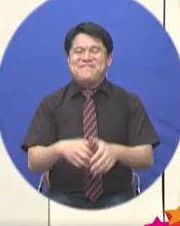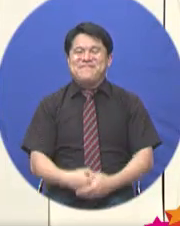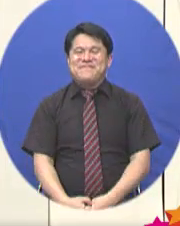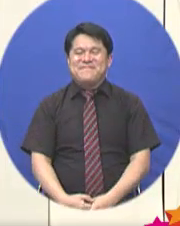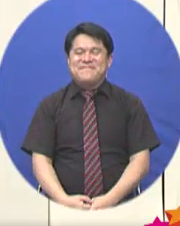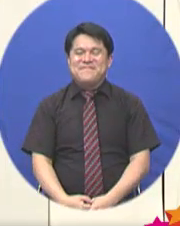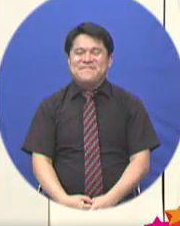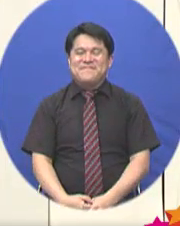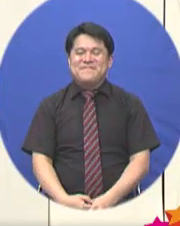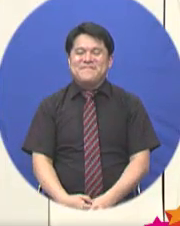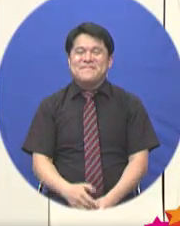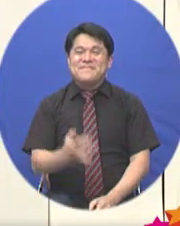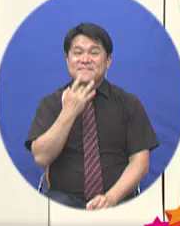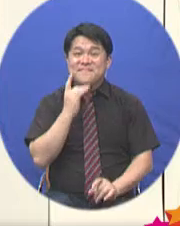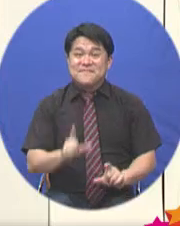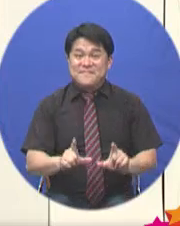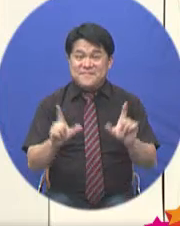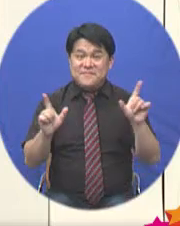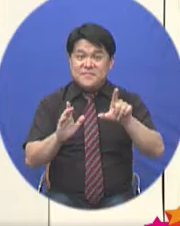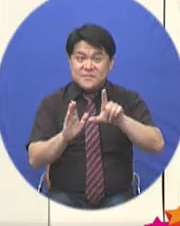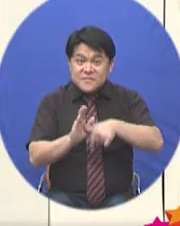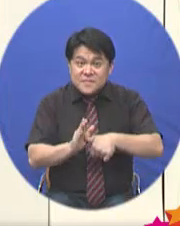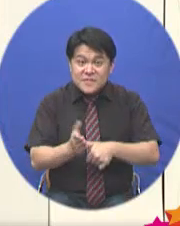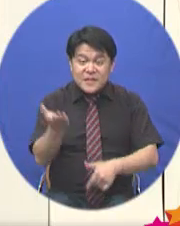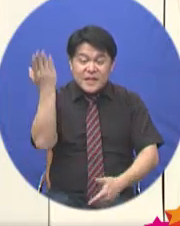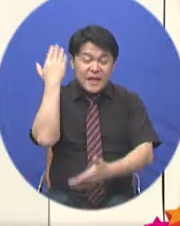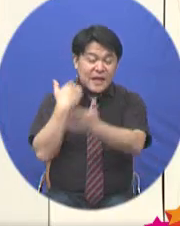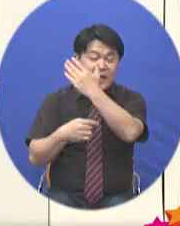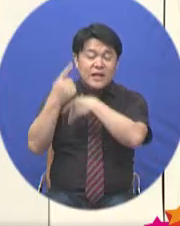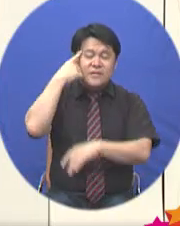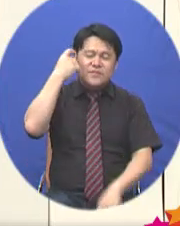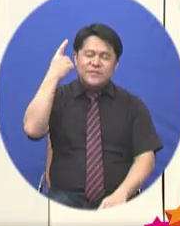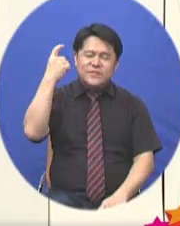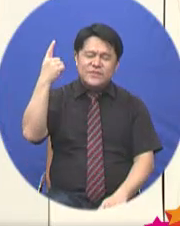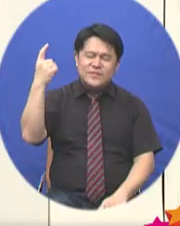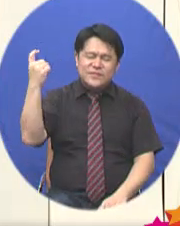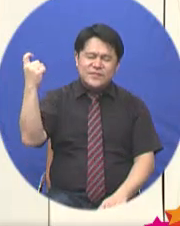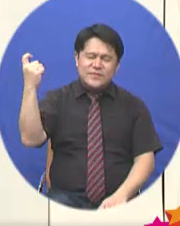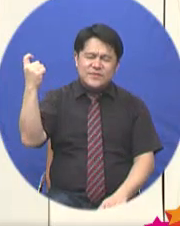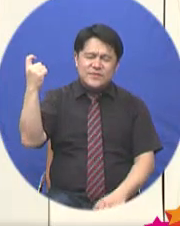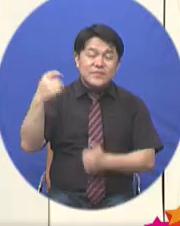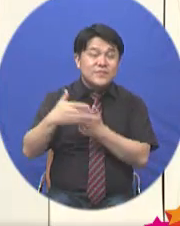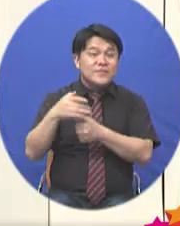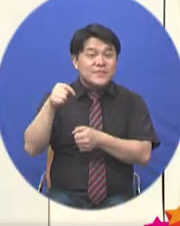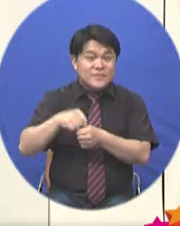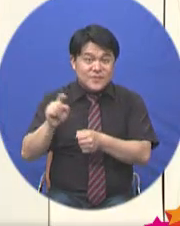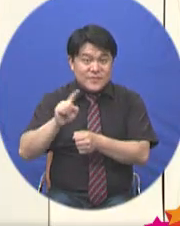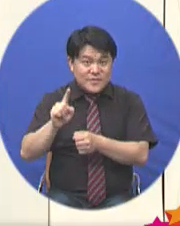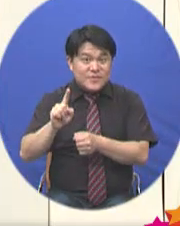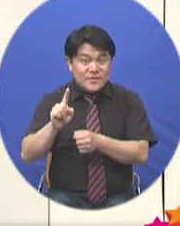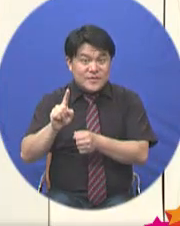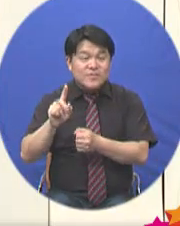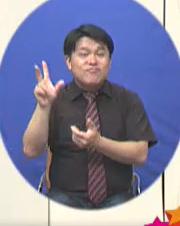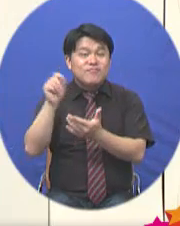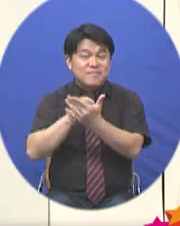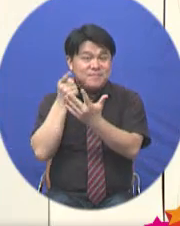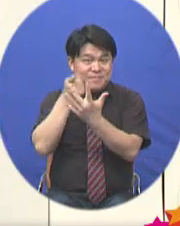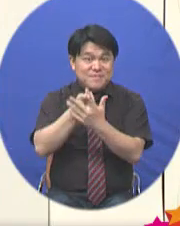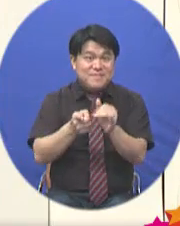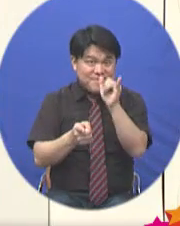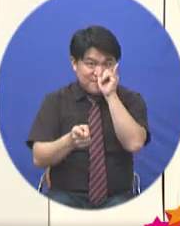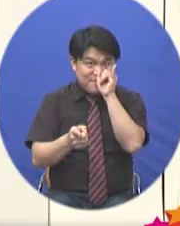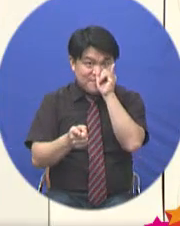잘하셨습니다. 화요일에는 네. 그 추억, 그렇죠? 시간 여행으로의 이제 퀴즈가 있죠. 네. 과연은 어떤 또